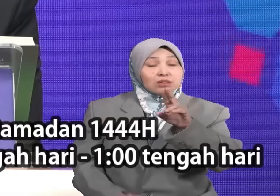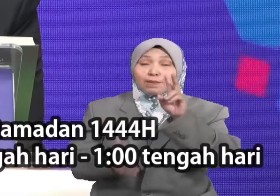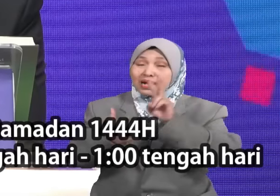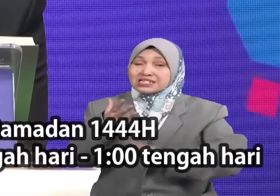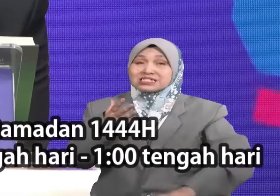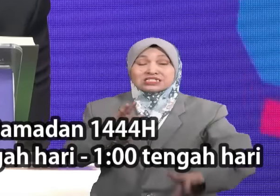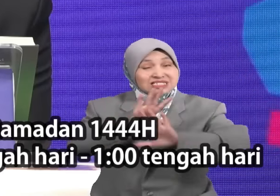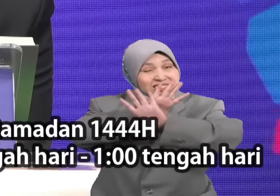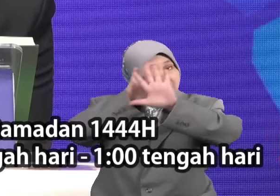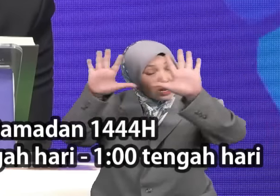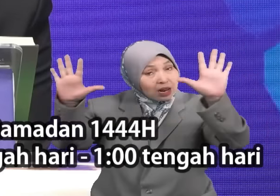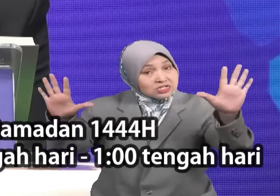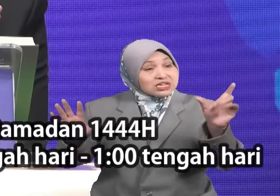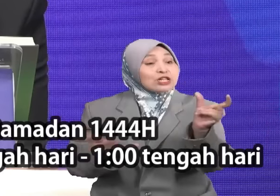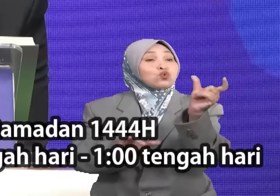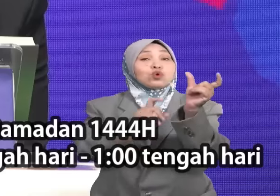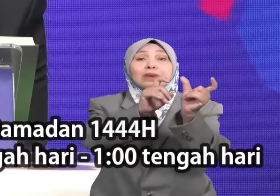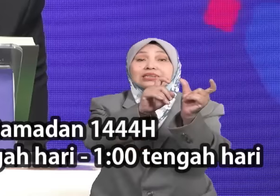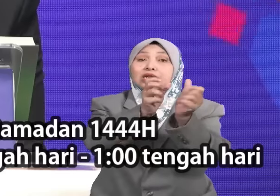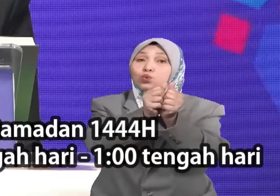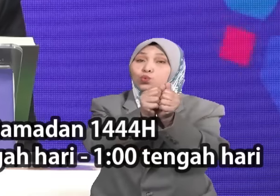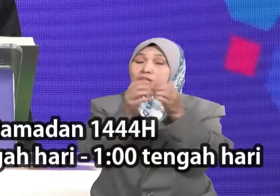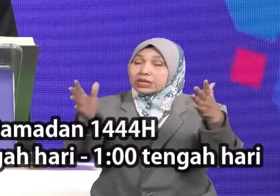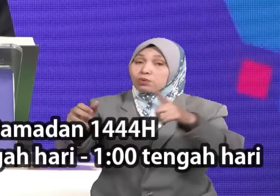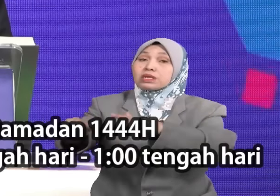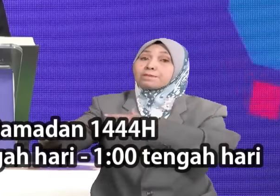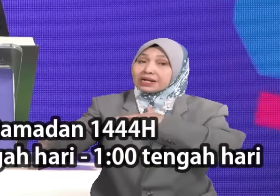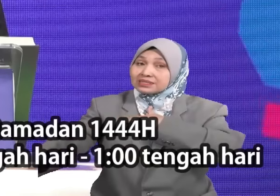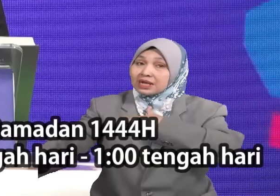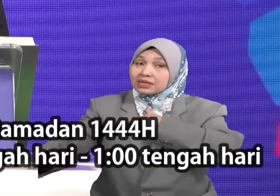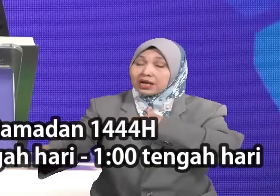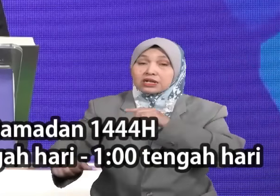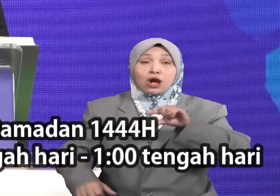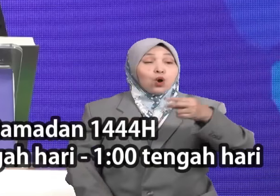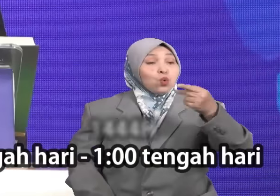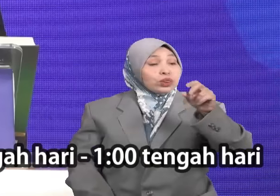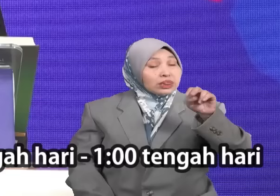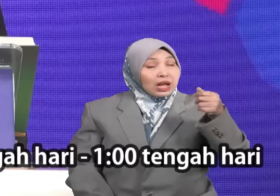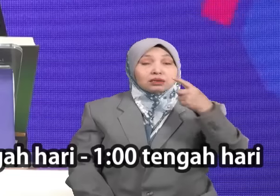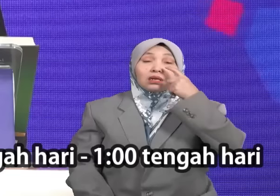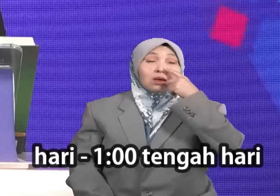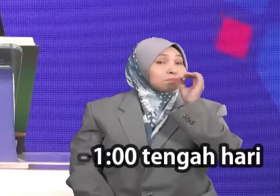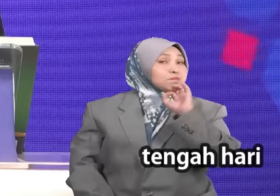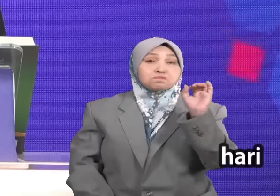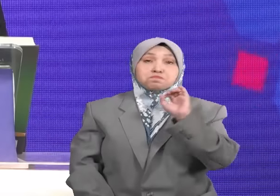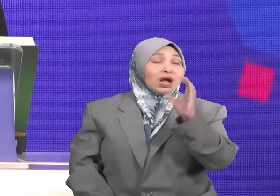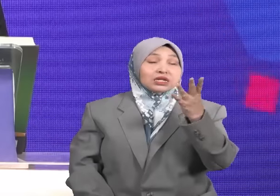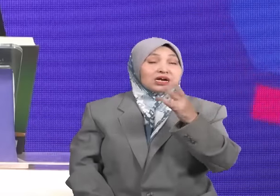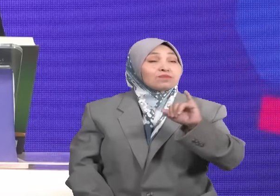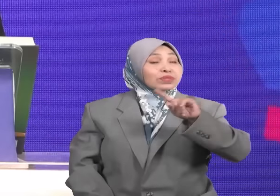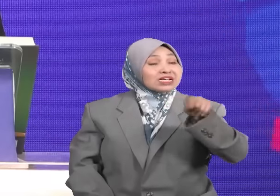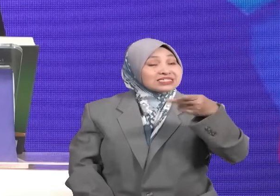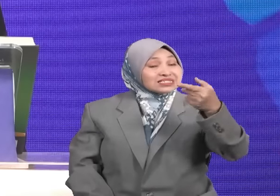secara jelaskan nun mati tanpa dipanjangkan gunnah ataupun dengung. Maka di sini huruf izhar halqinya